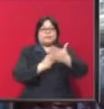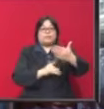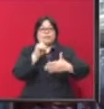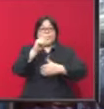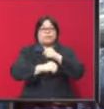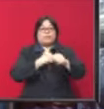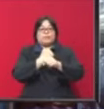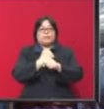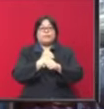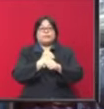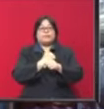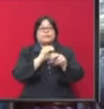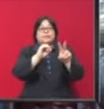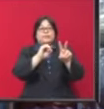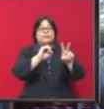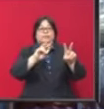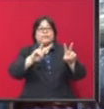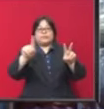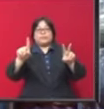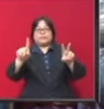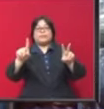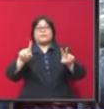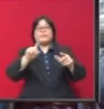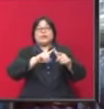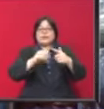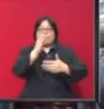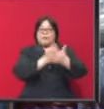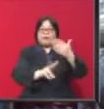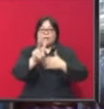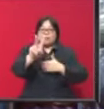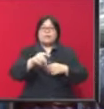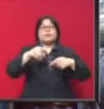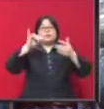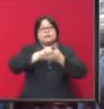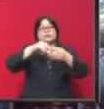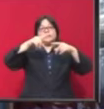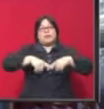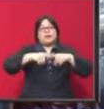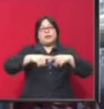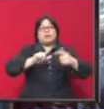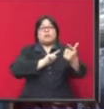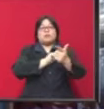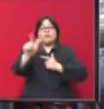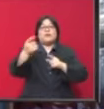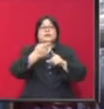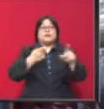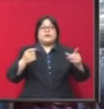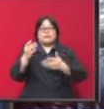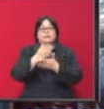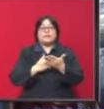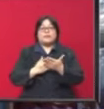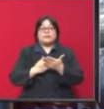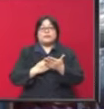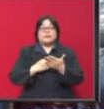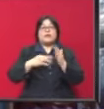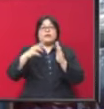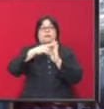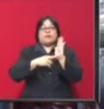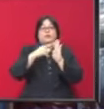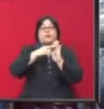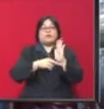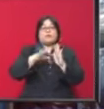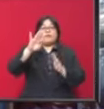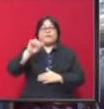pertama atau Suku tahun kedua tahun depan bergantung kepada kelulusan dari pada bahagian registry